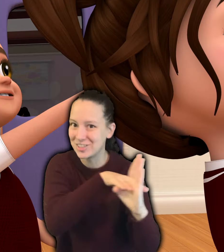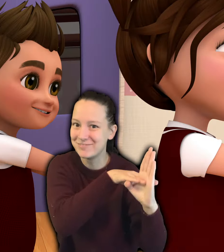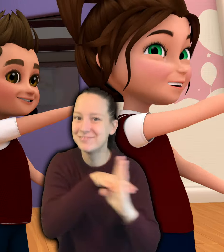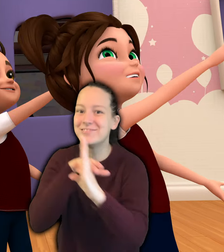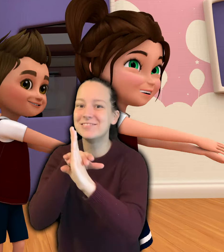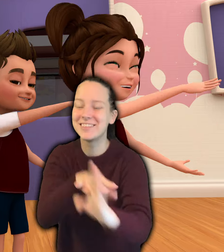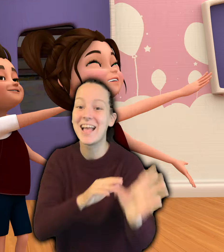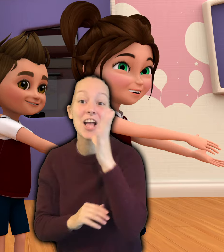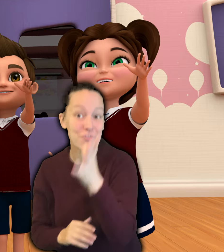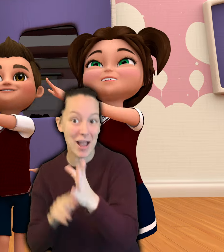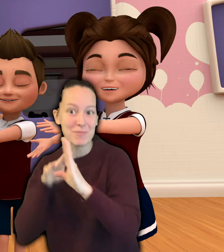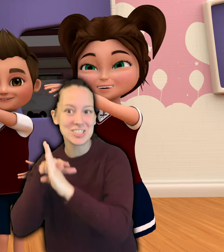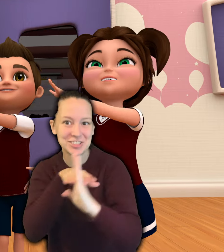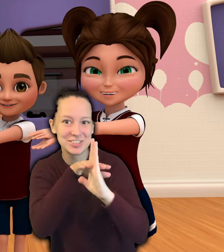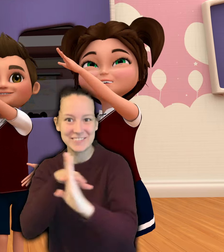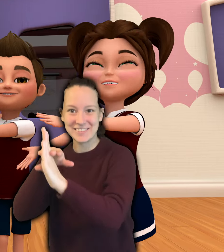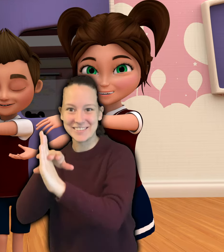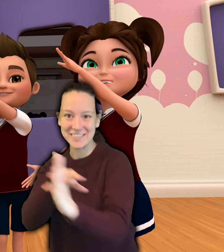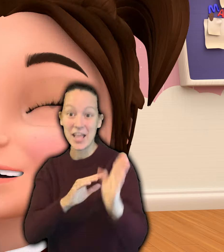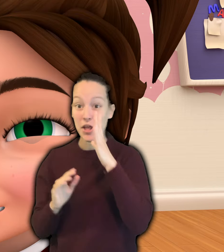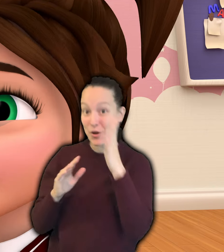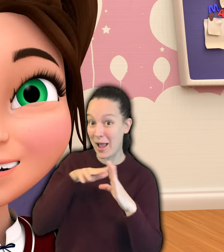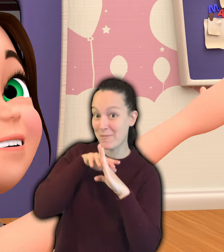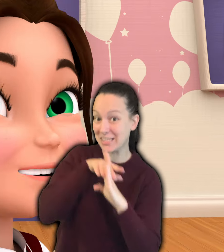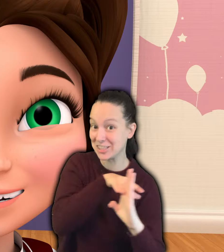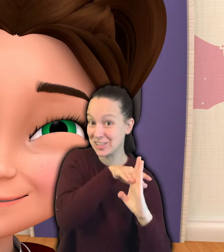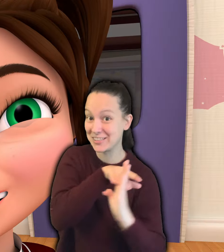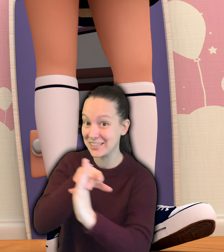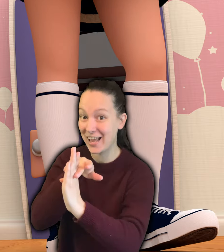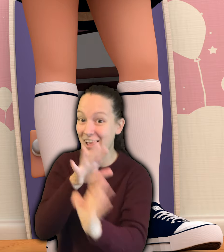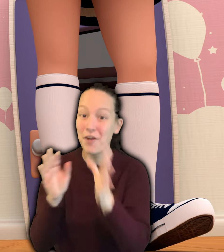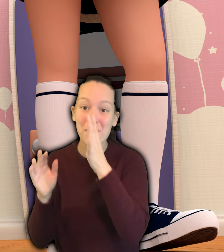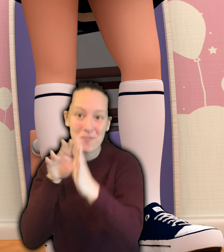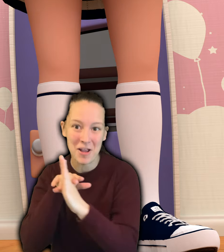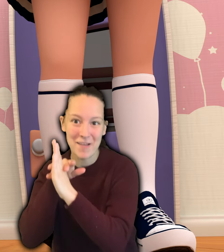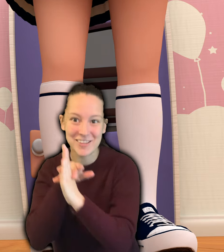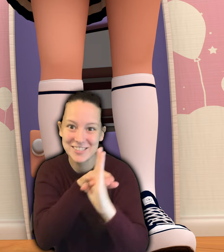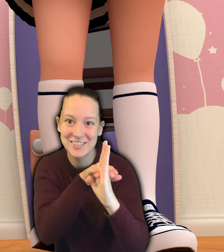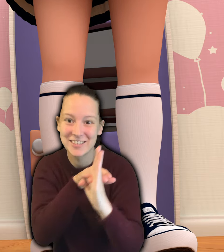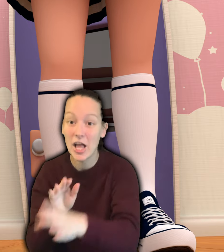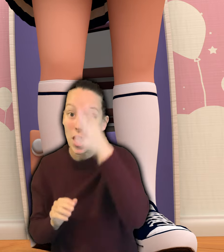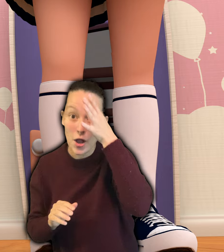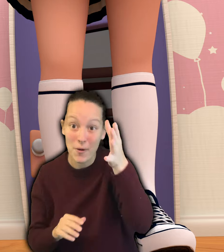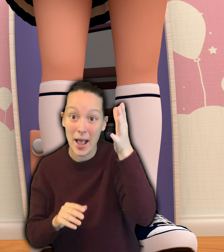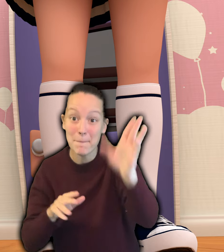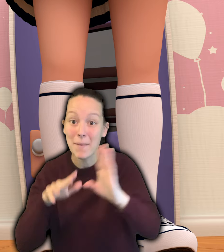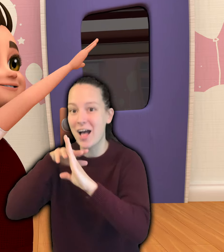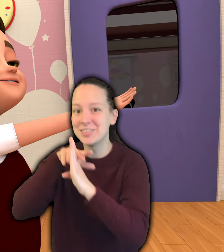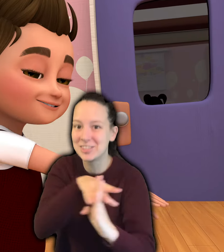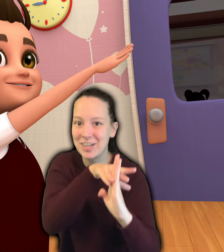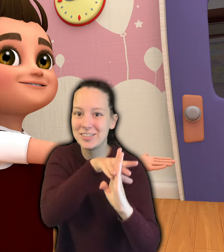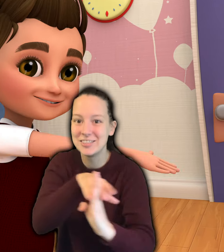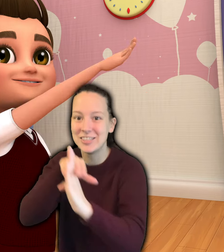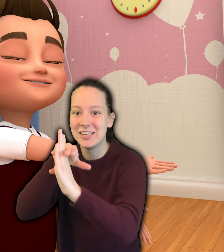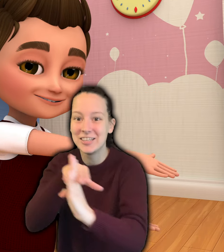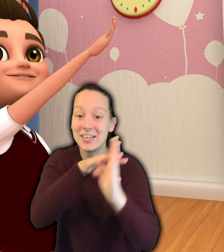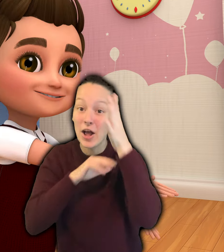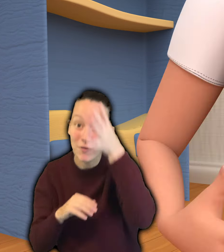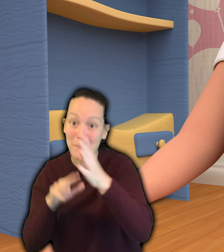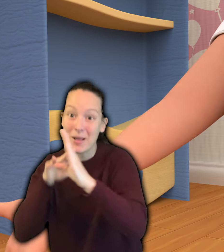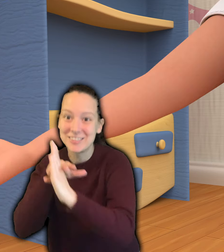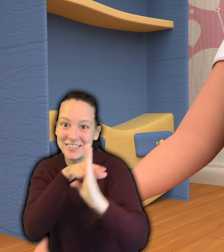おばザメおばザメおばザメおばザメおじ